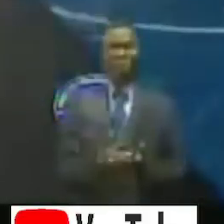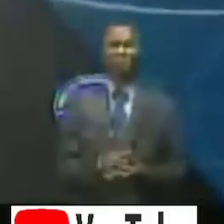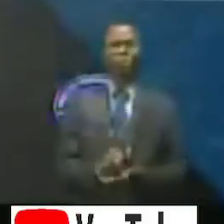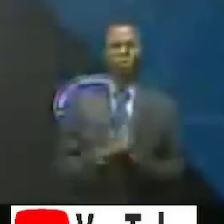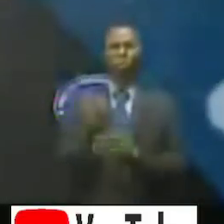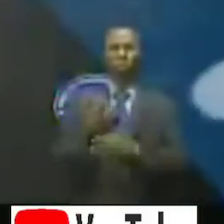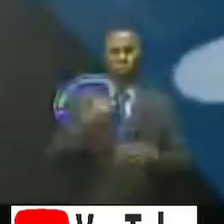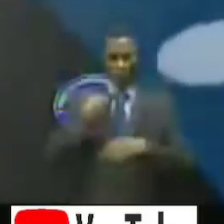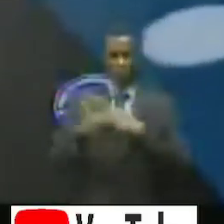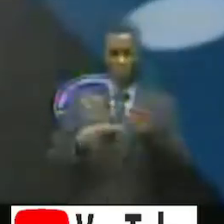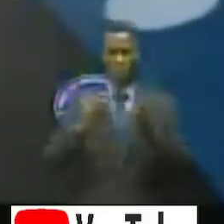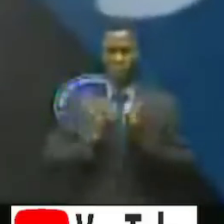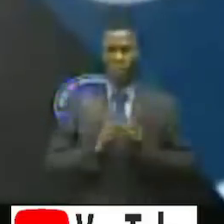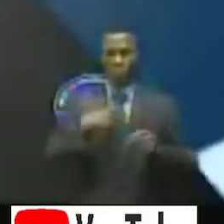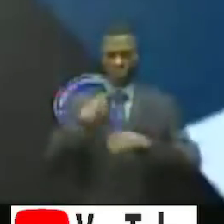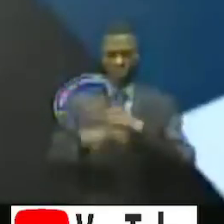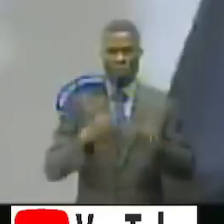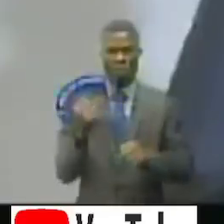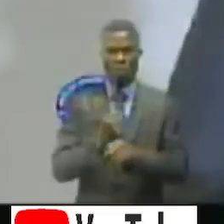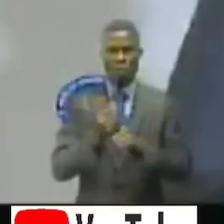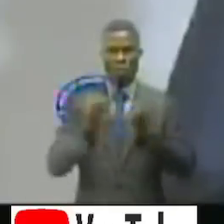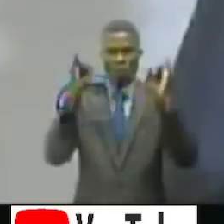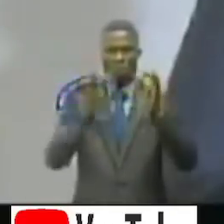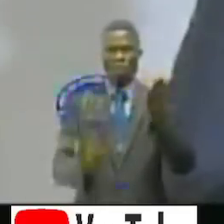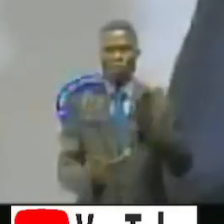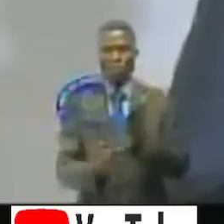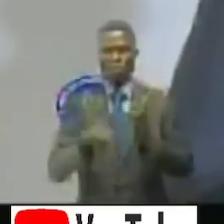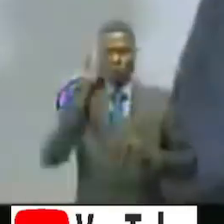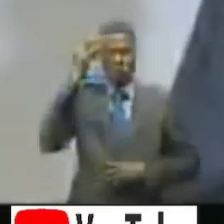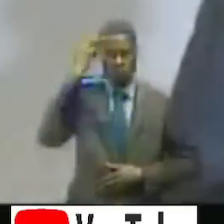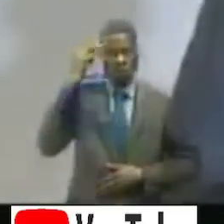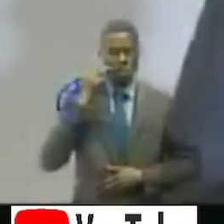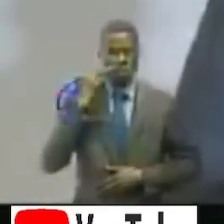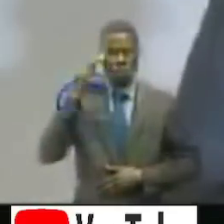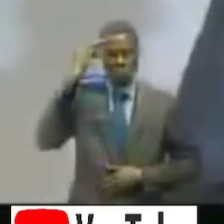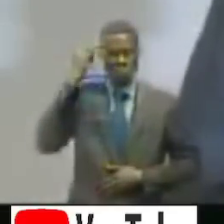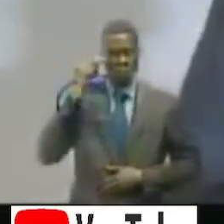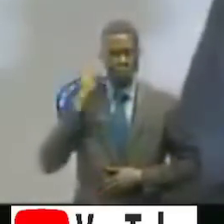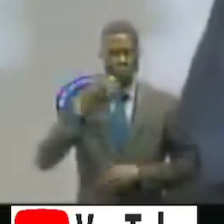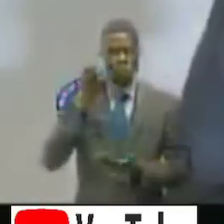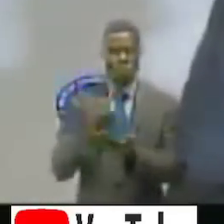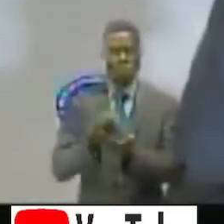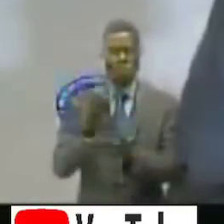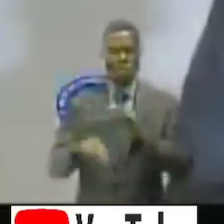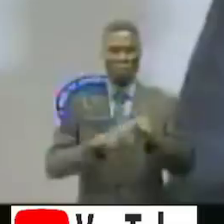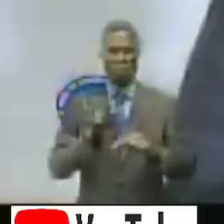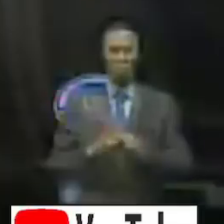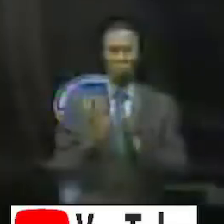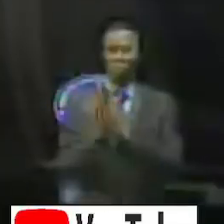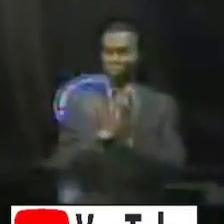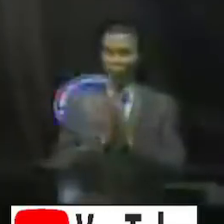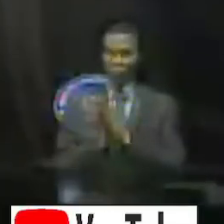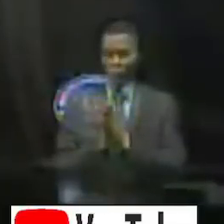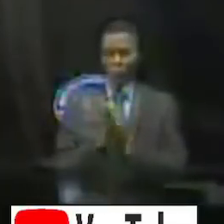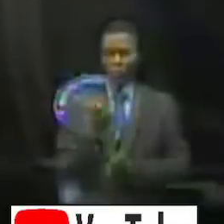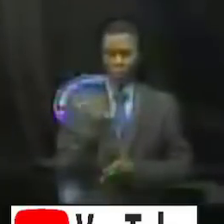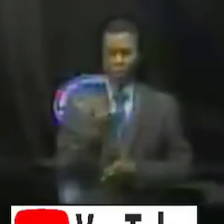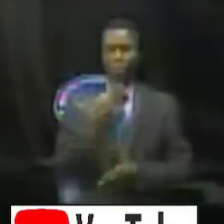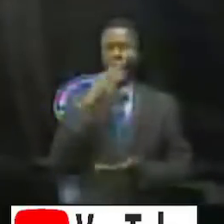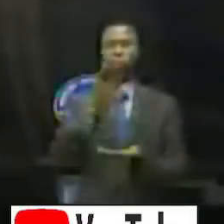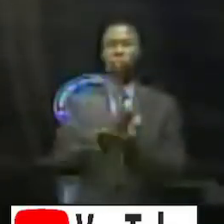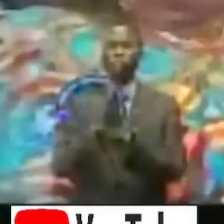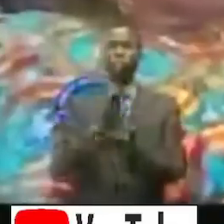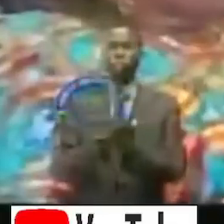de lancer officiellement l'application, le vice-premier ministre et ministre de l'économie nationale, Vital Kamerhe, a